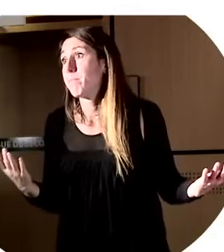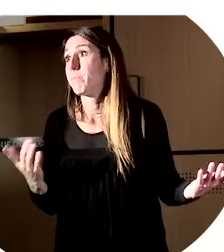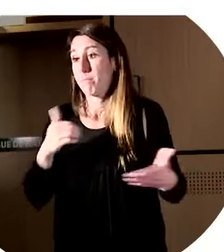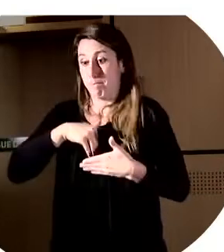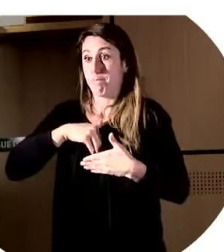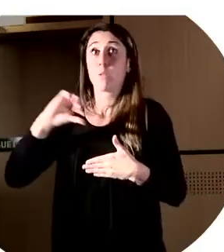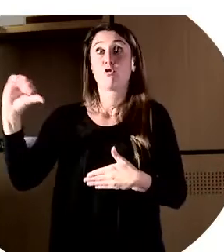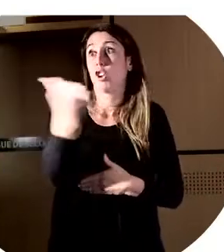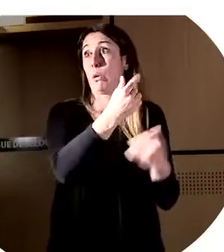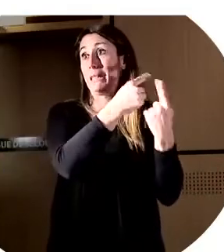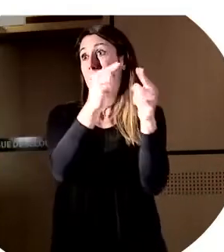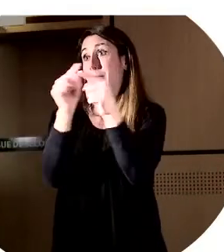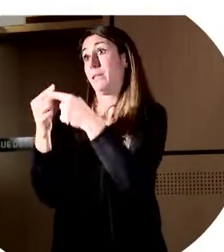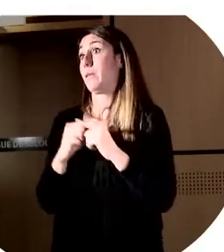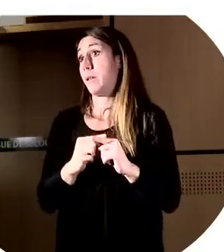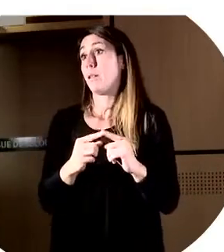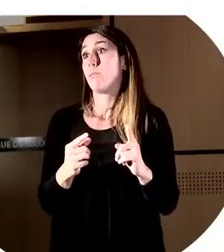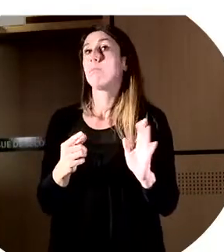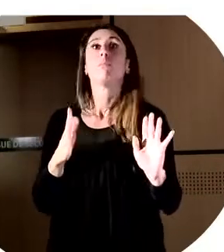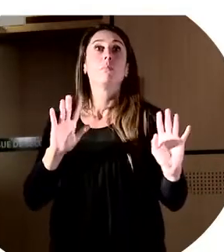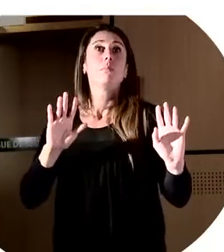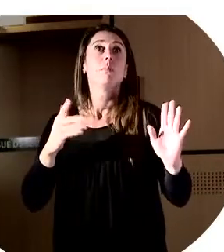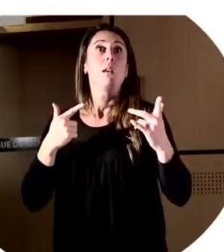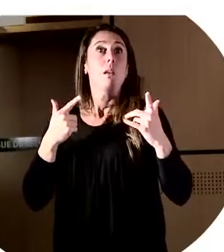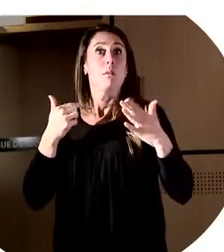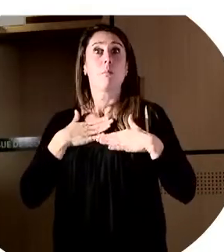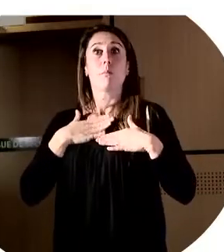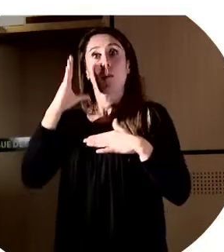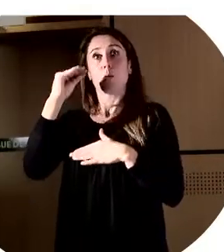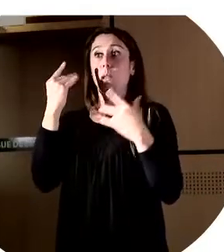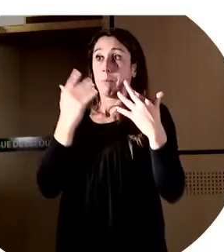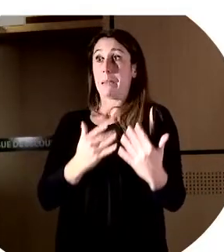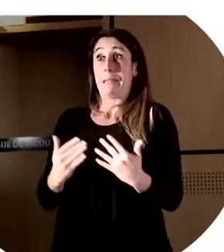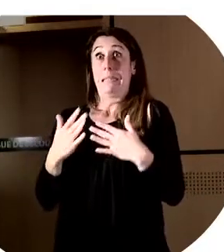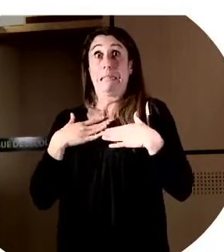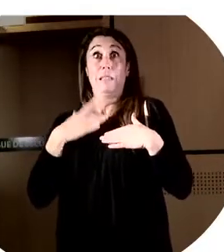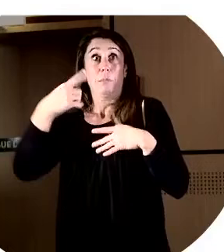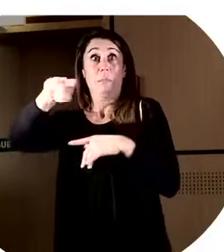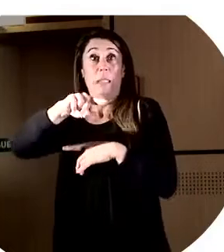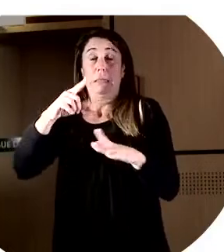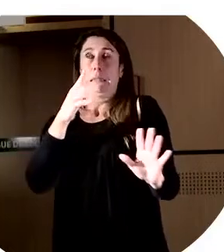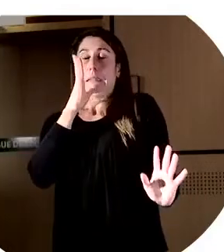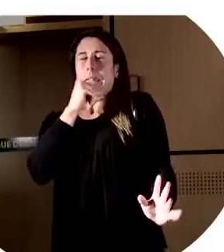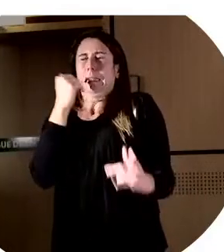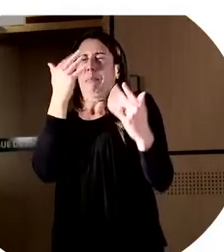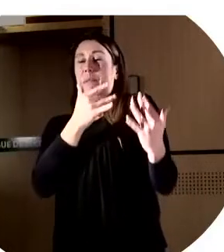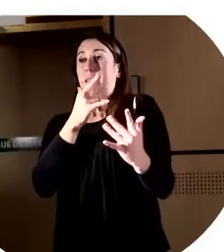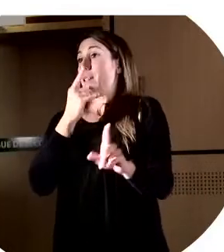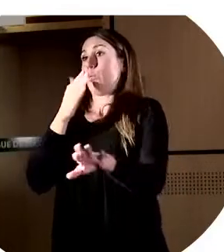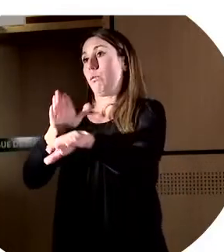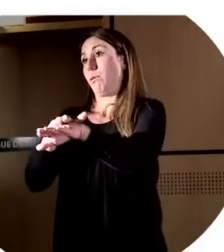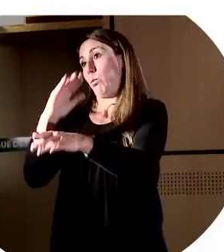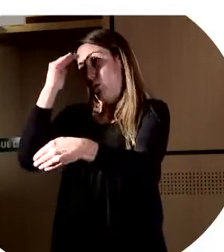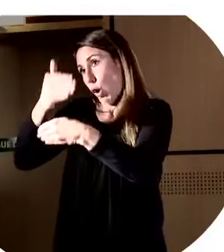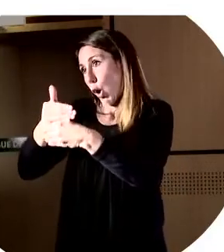Alors, bon, je suis mathématicienne. Pour ceux d'entre vous qui êtes allergiques aux mathématiques, vous rendormez pendant 1